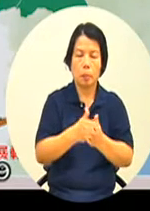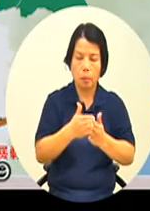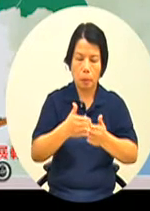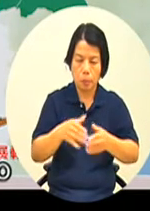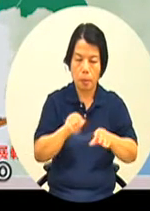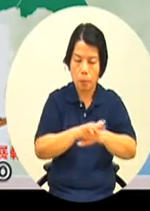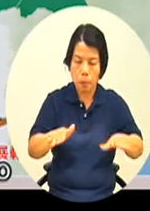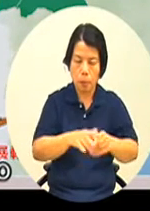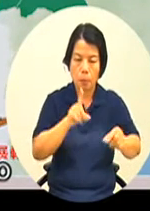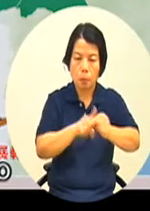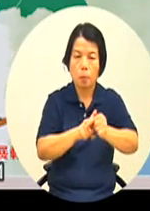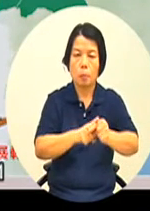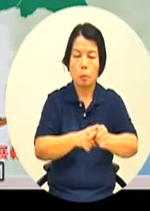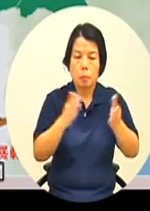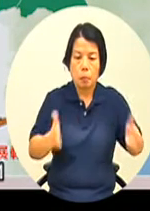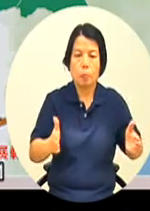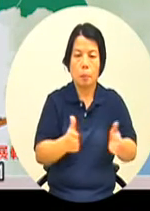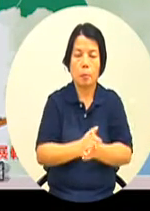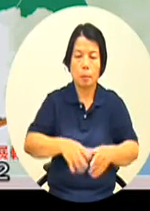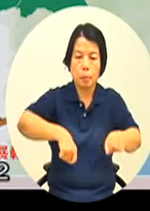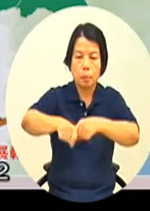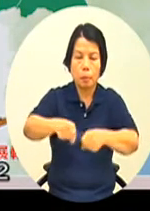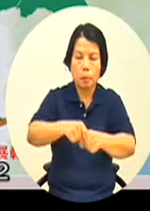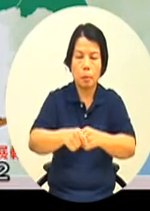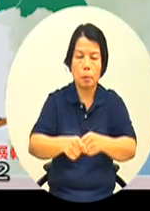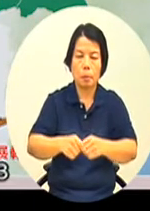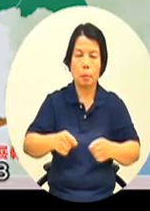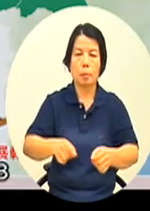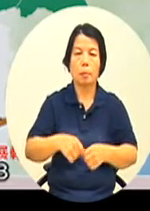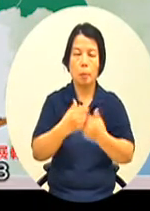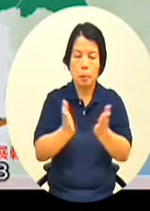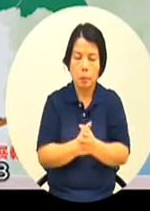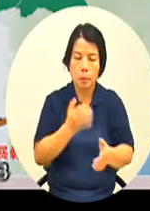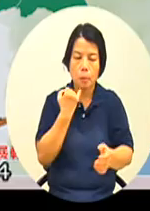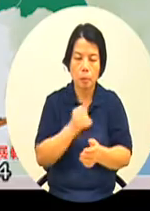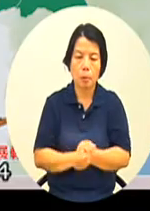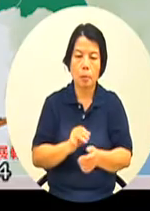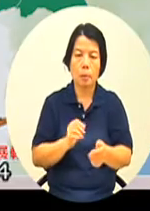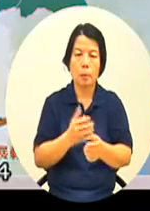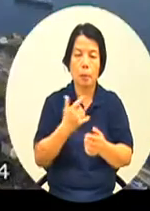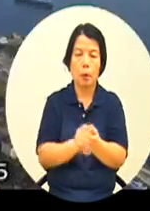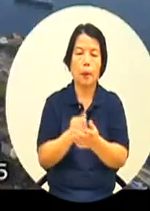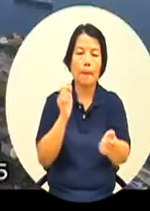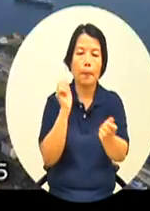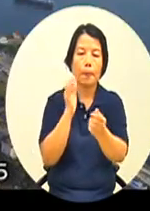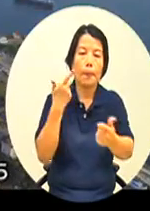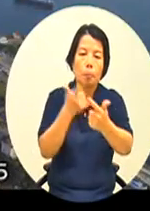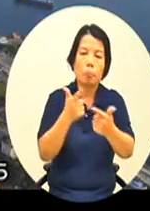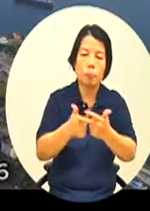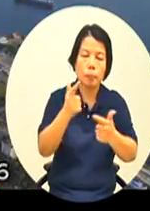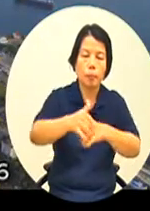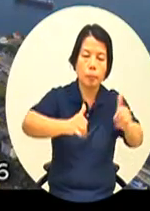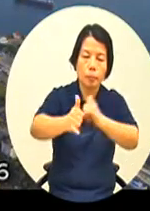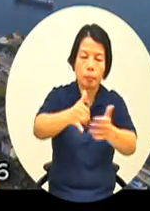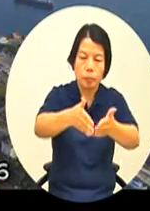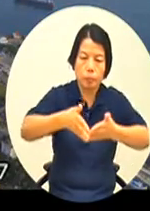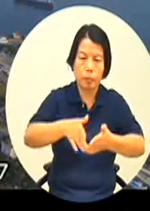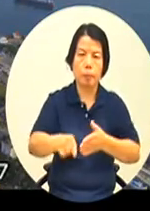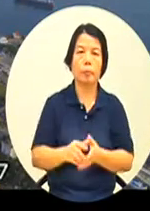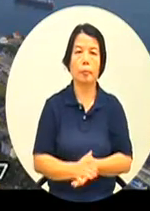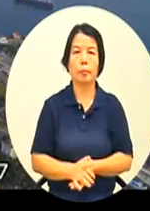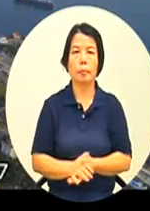中程计划的中程施政计划更能够贴近社会的需求。再来是我们测